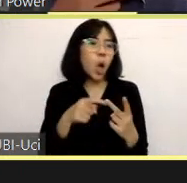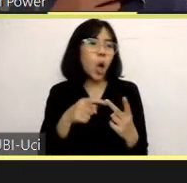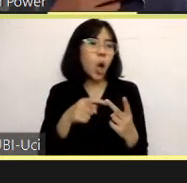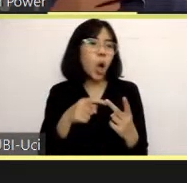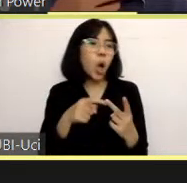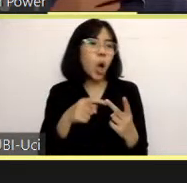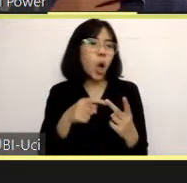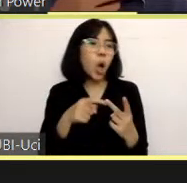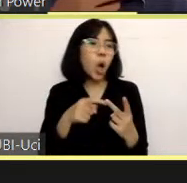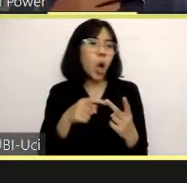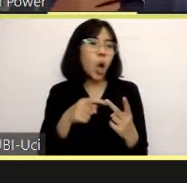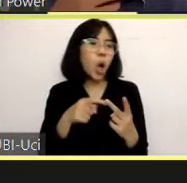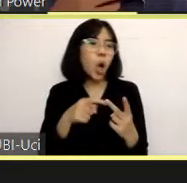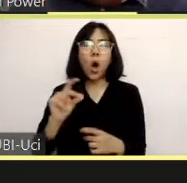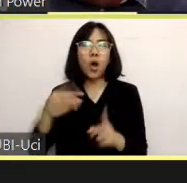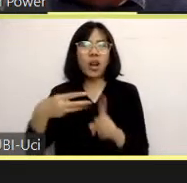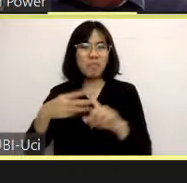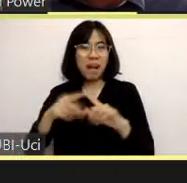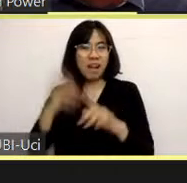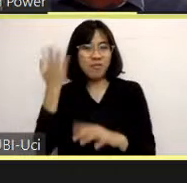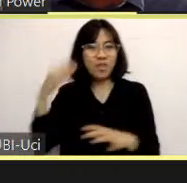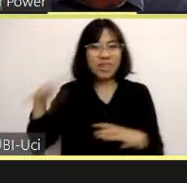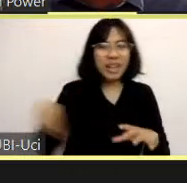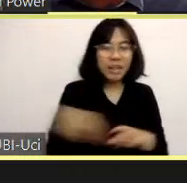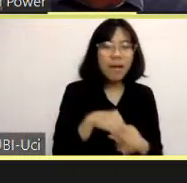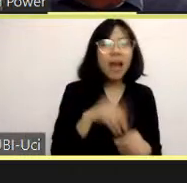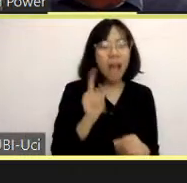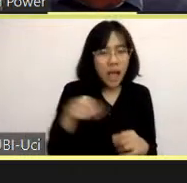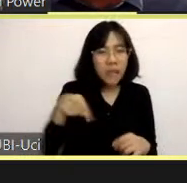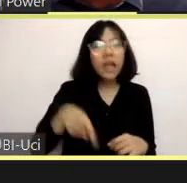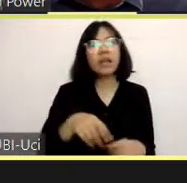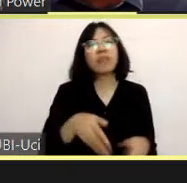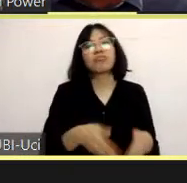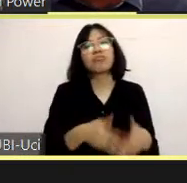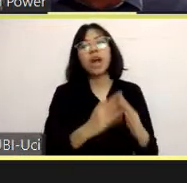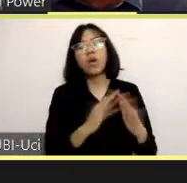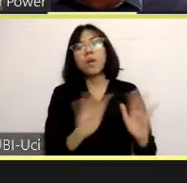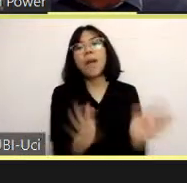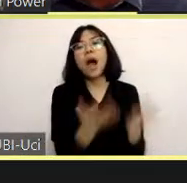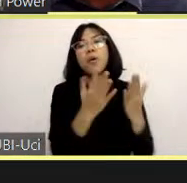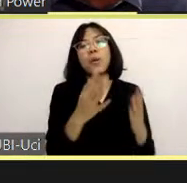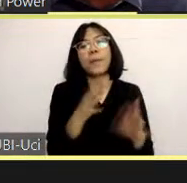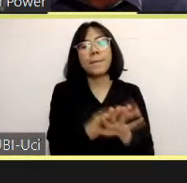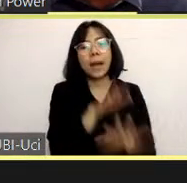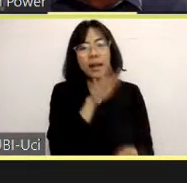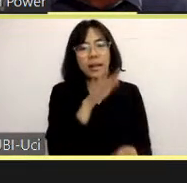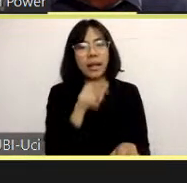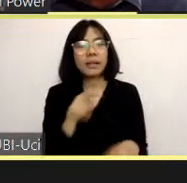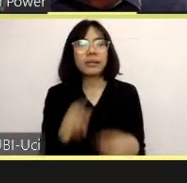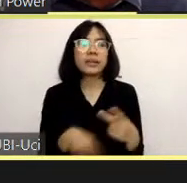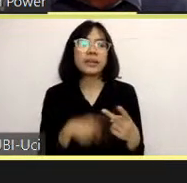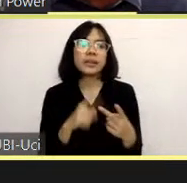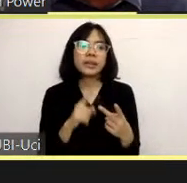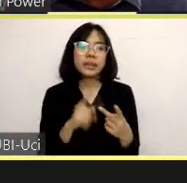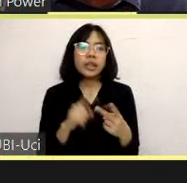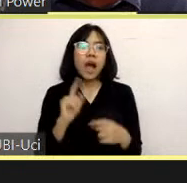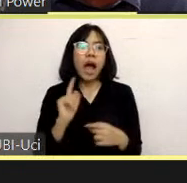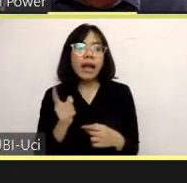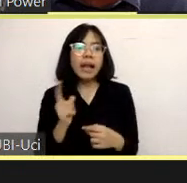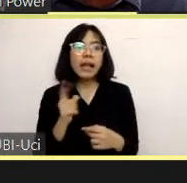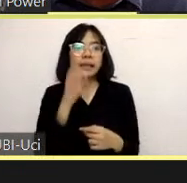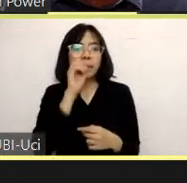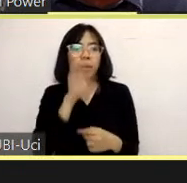kedua, kita juga bisa melihat bahwa di Indonesia ada yang namanya politik kartel atau kartelisasi